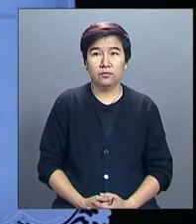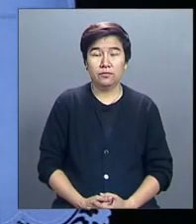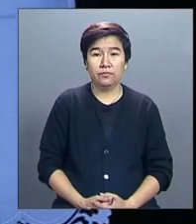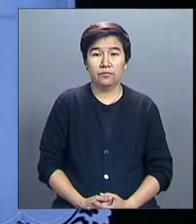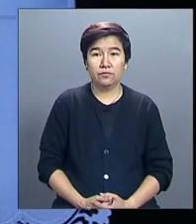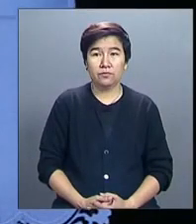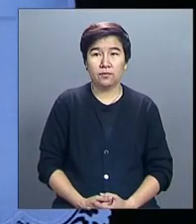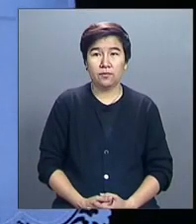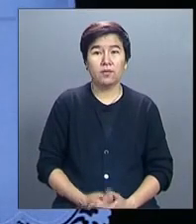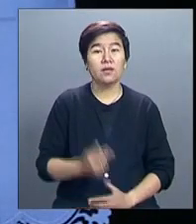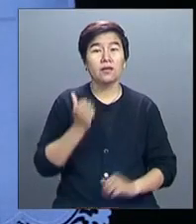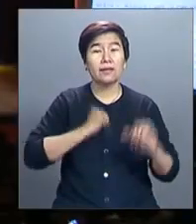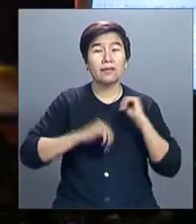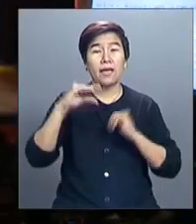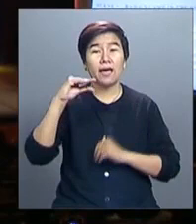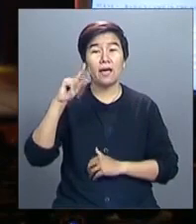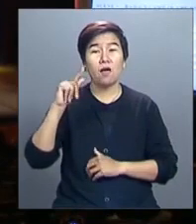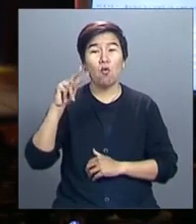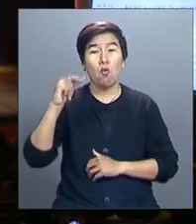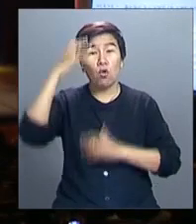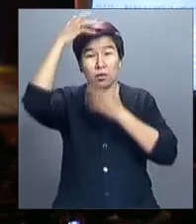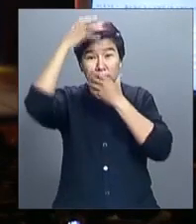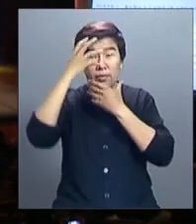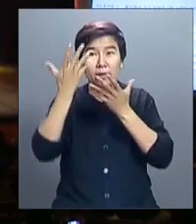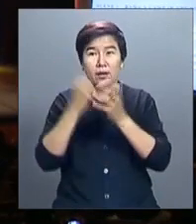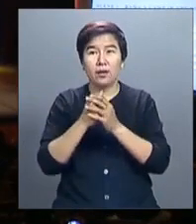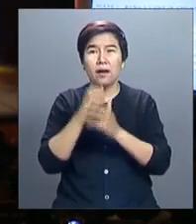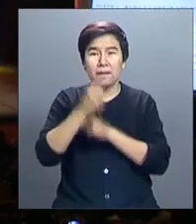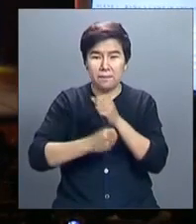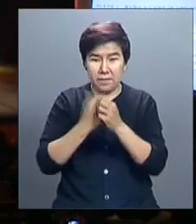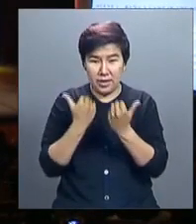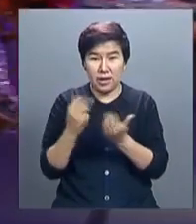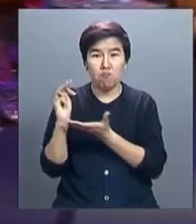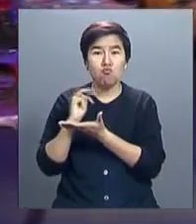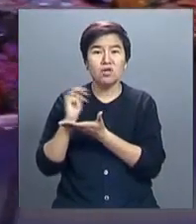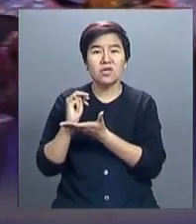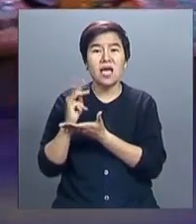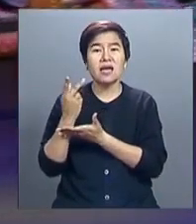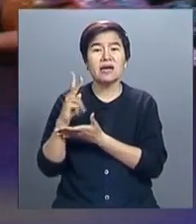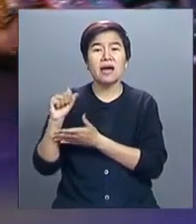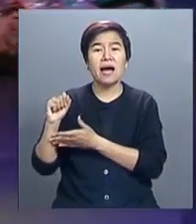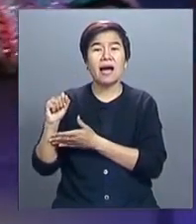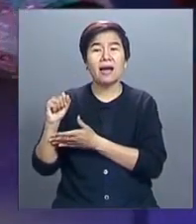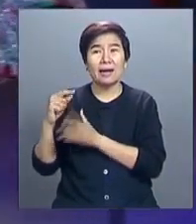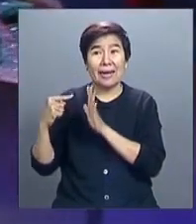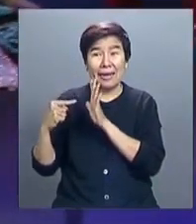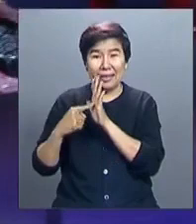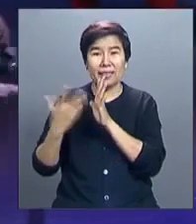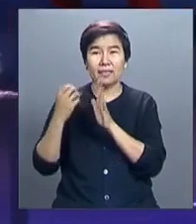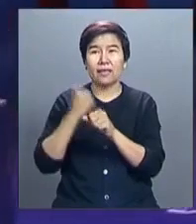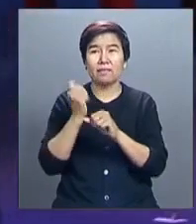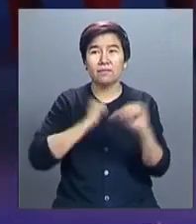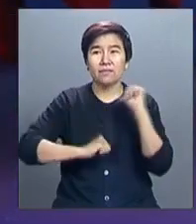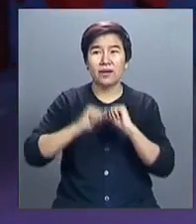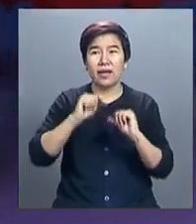เพื่อเผยแพร่การแสดงโขนในวงกว้างในปีนี้การแสดงโขนมูลนิธิคึกฤทธิ์จึงมีการจัดทำบทละครเป็นภาษาอังกฤษประกอบการ